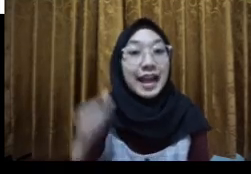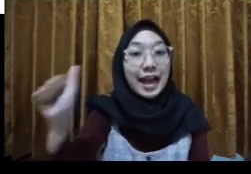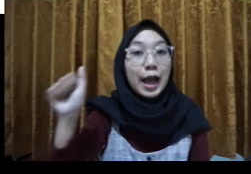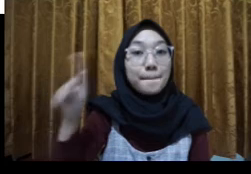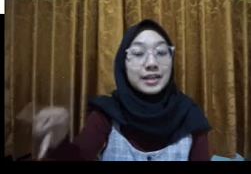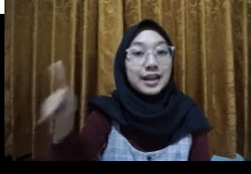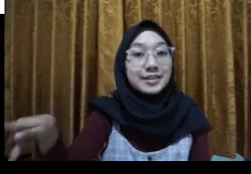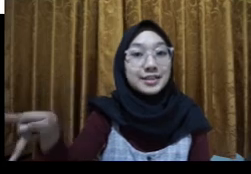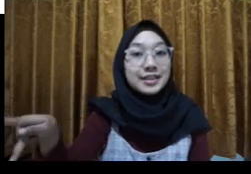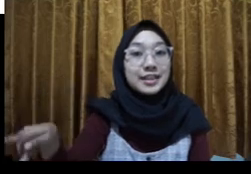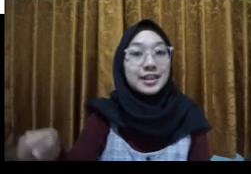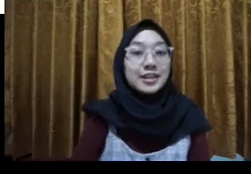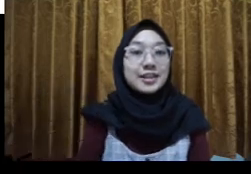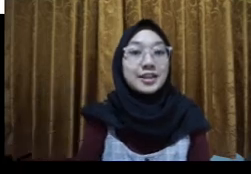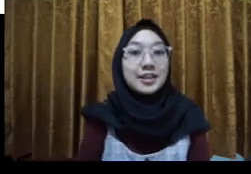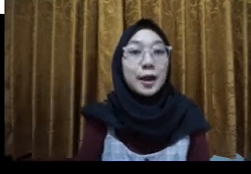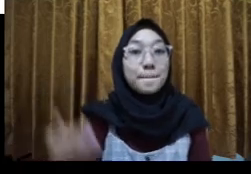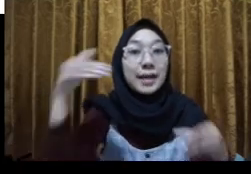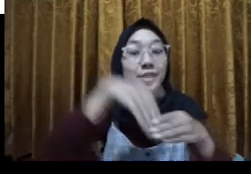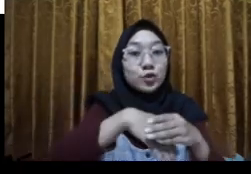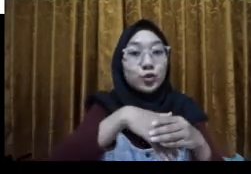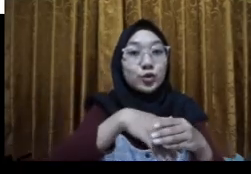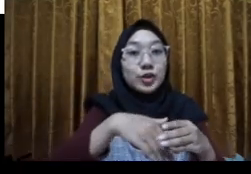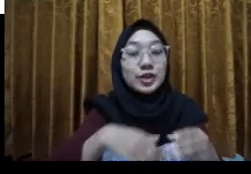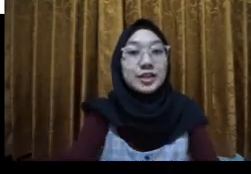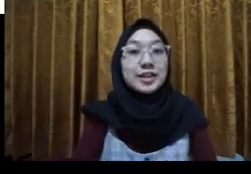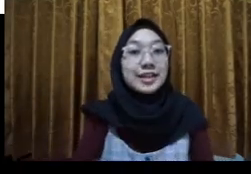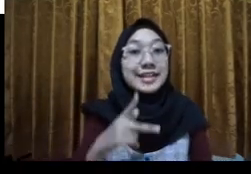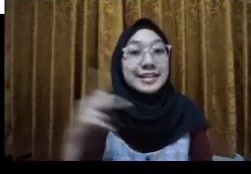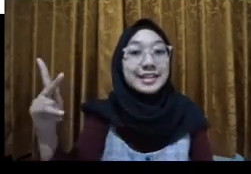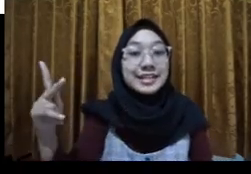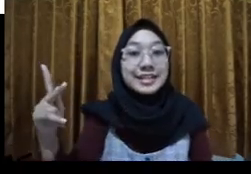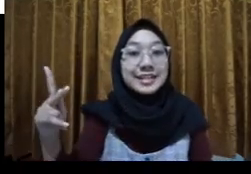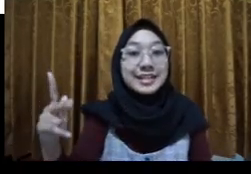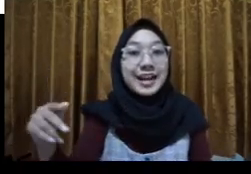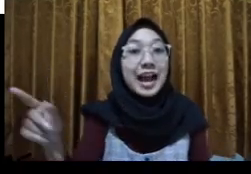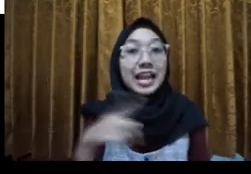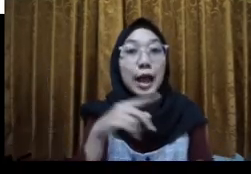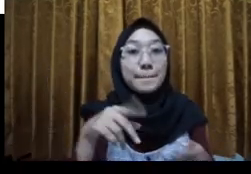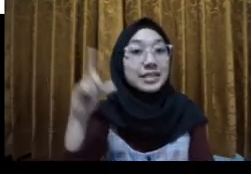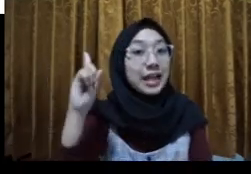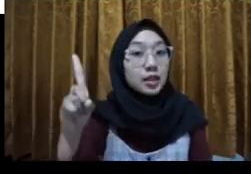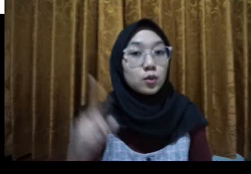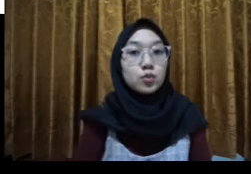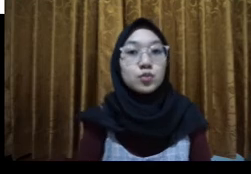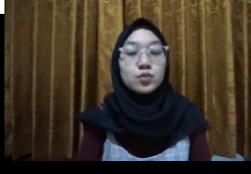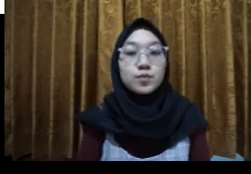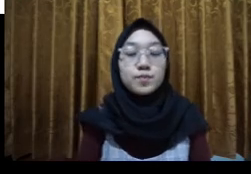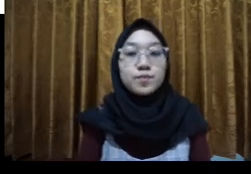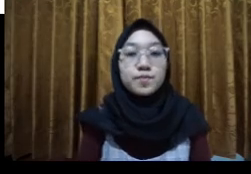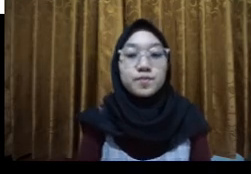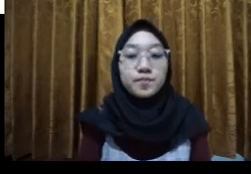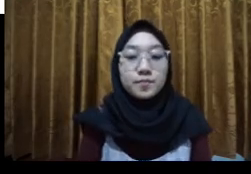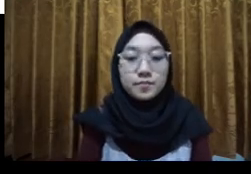akan masuk ke page 1 atau page 1. Nah, di sini kita bisa menggunakan panah bawah untuk membaca ya. Simple